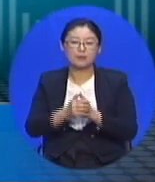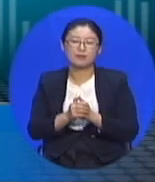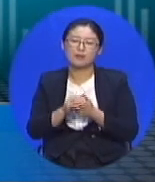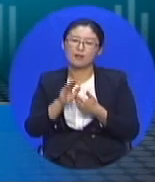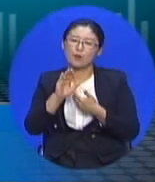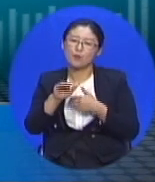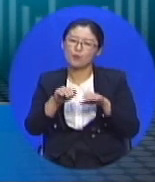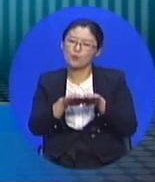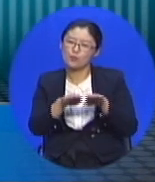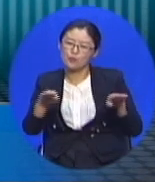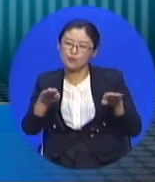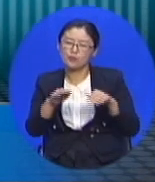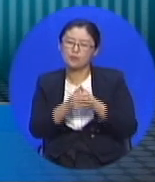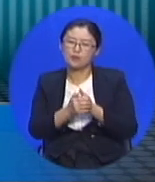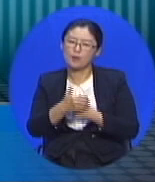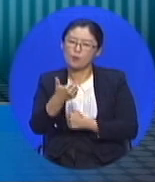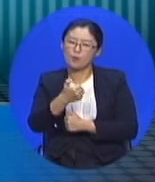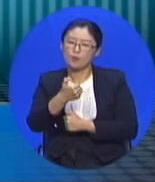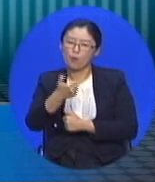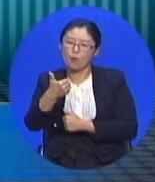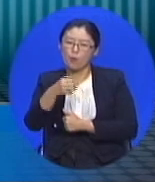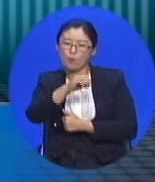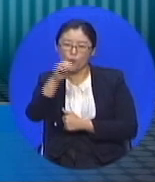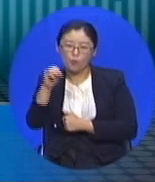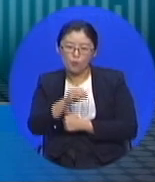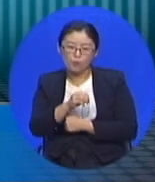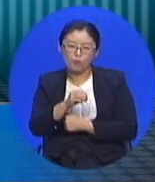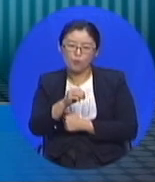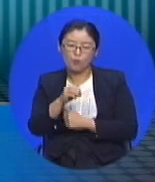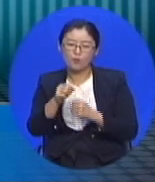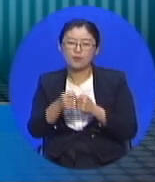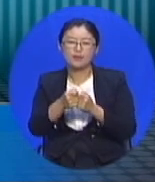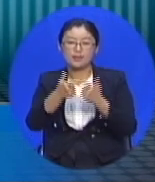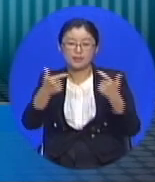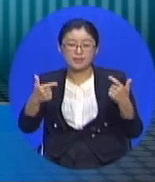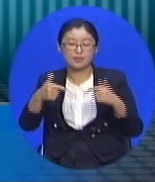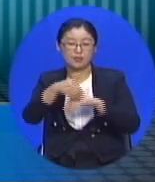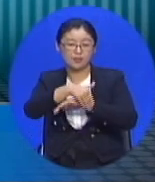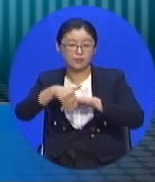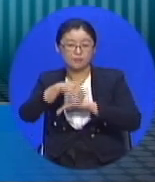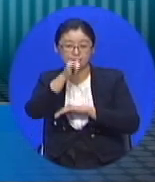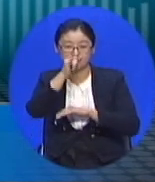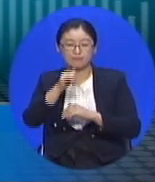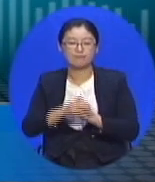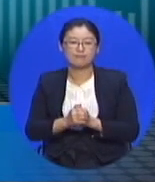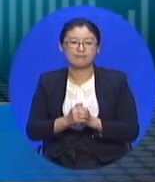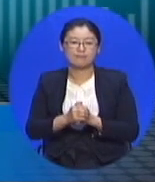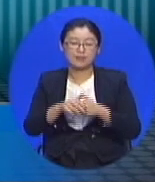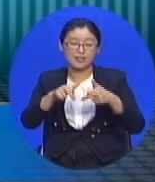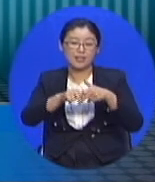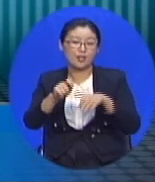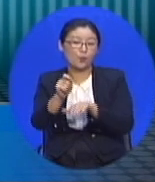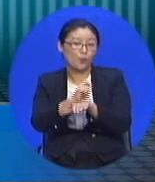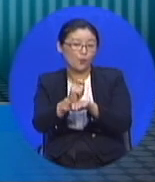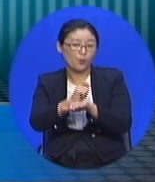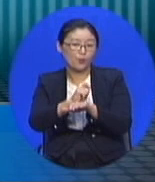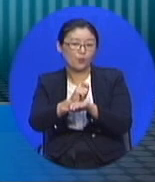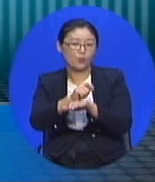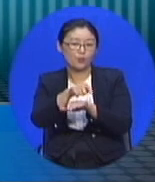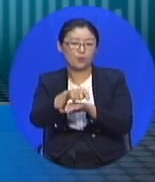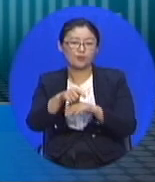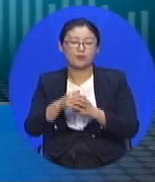기준 저기 한 55%까지 늘릴 계획이고 장애인 콜택시도 일단